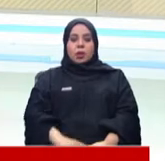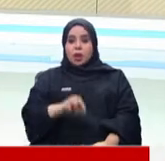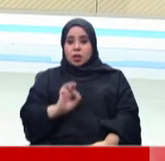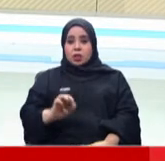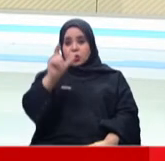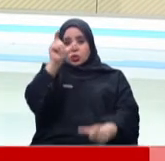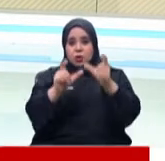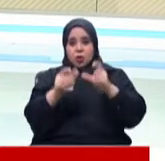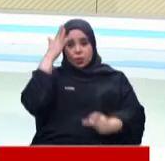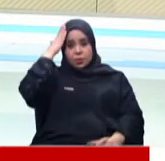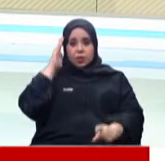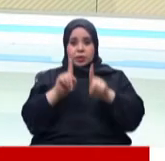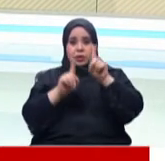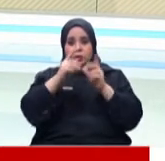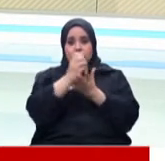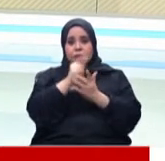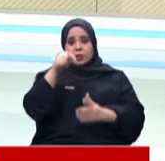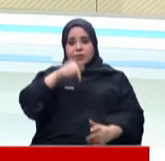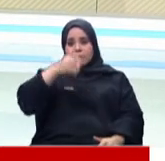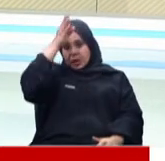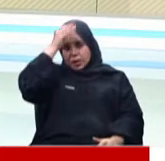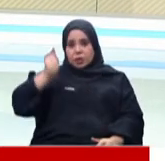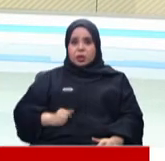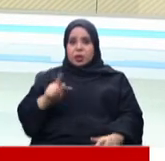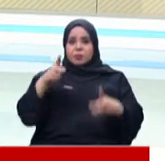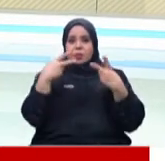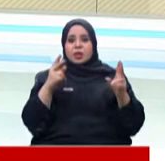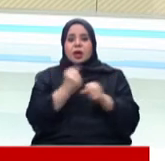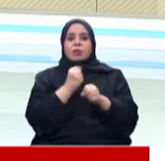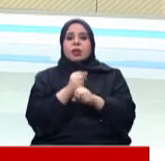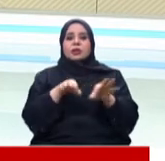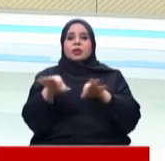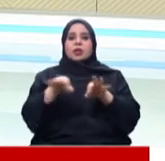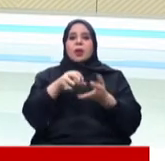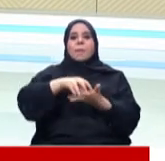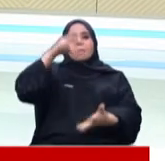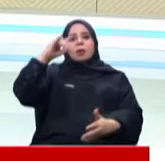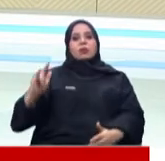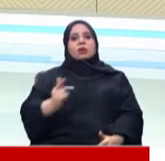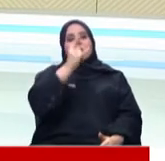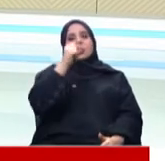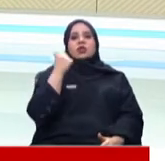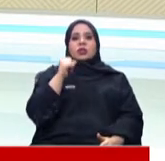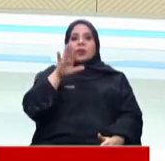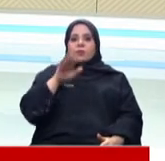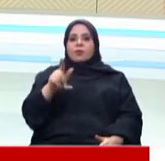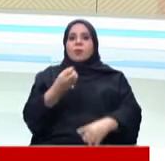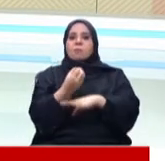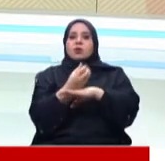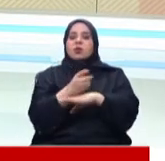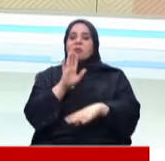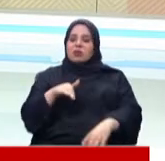أكد اقتصاديون في مملكة البحرين أن بدء العمليات التشغيلية ضمن مشروع توسعة المطار ستكون له